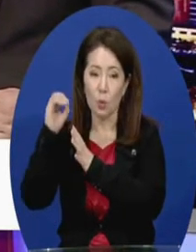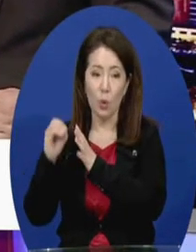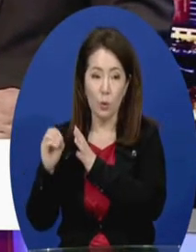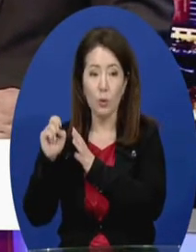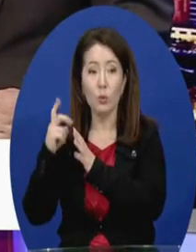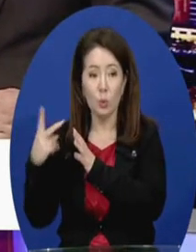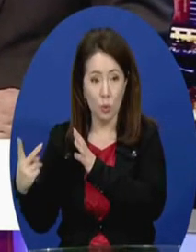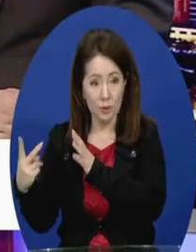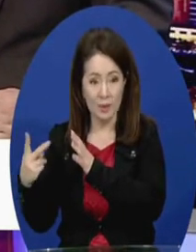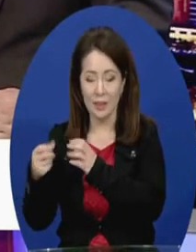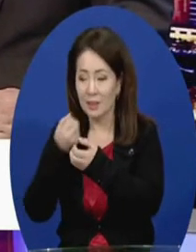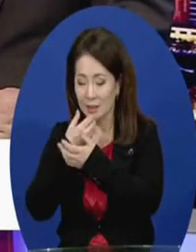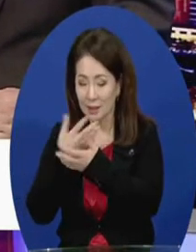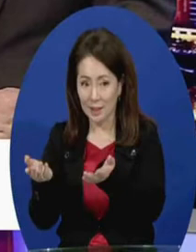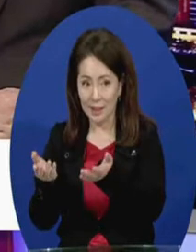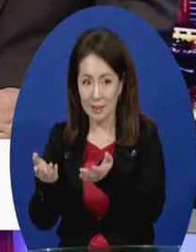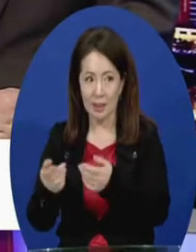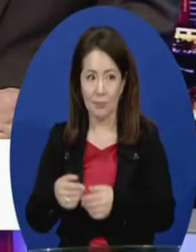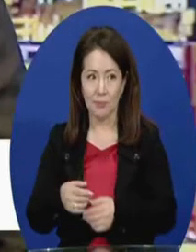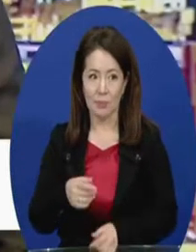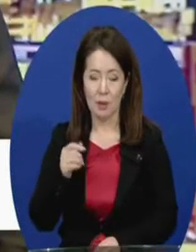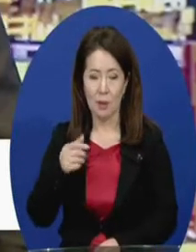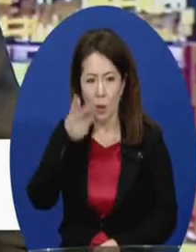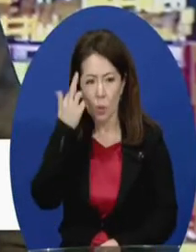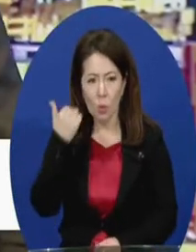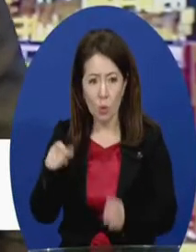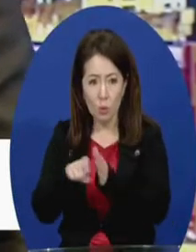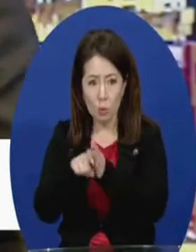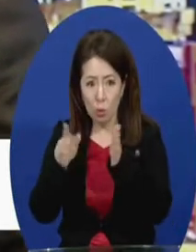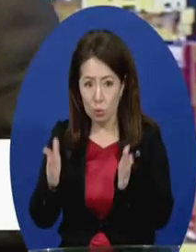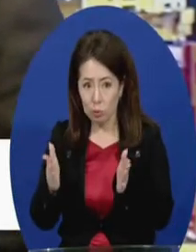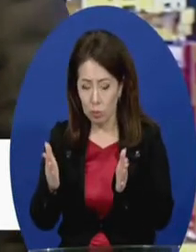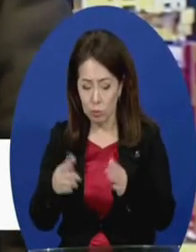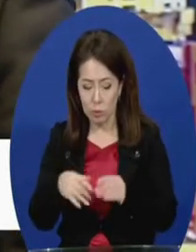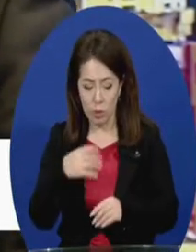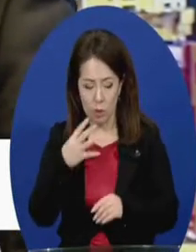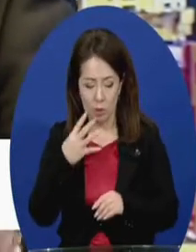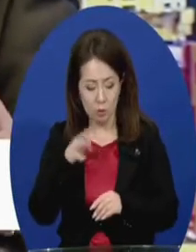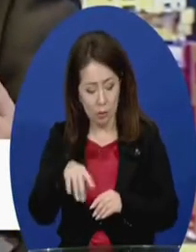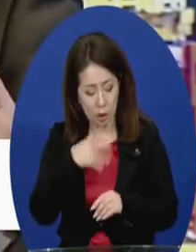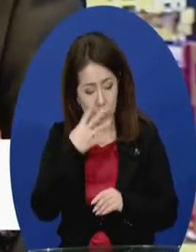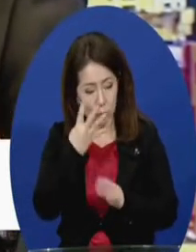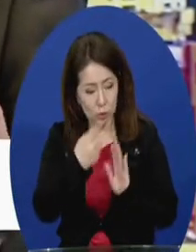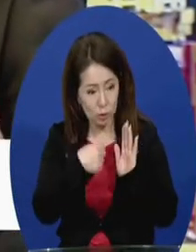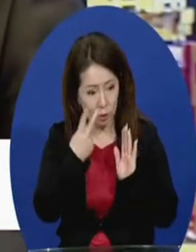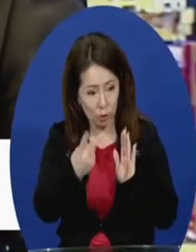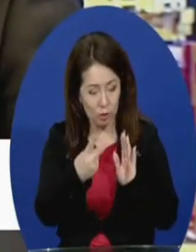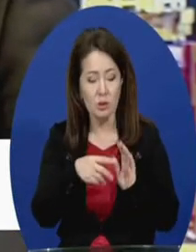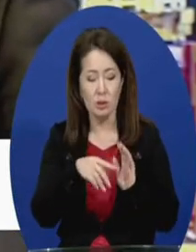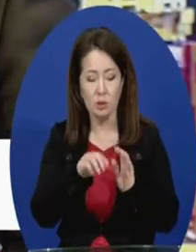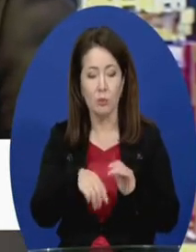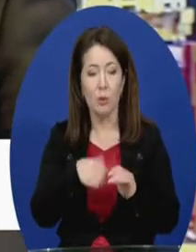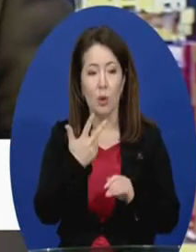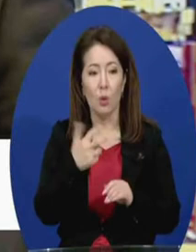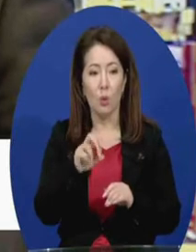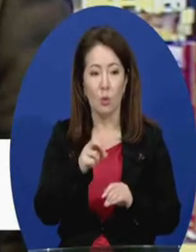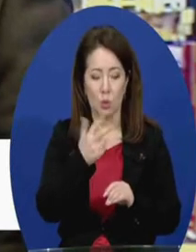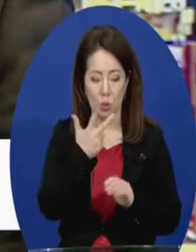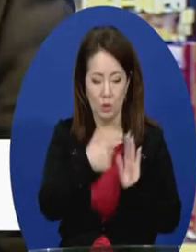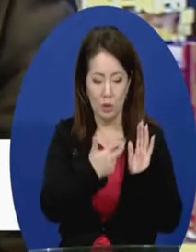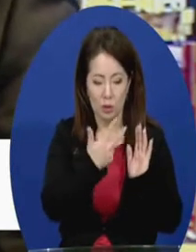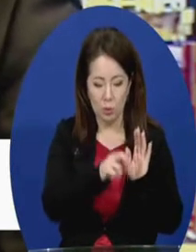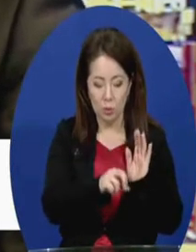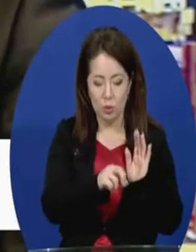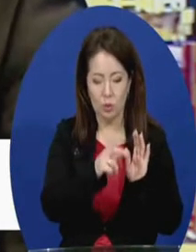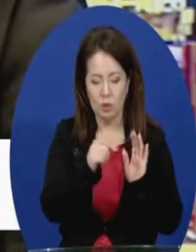10% хүүтэйгээр зарлж байгаа. Энэ арилж байгаа 3 хоногийн хугацаатай тийм ээ. 4 сарын 2 хүртэл байх шиг. Одоо 3 сарын 30, 31, 1,